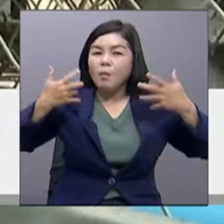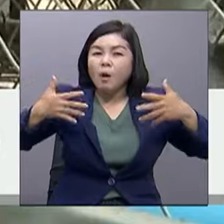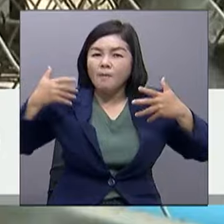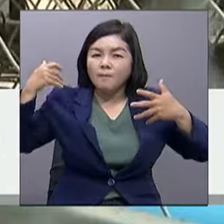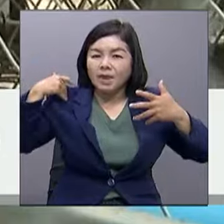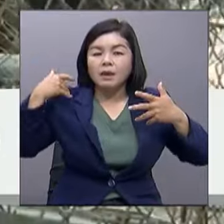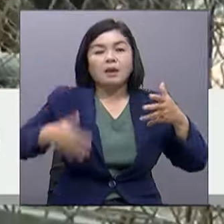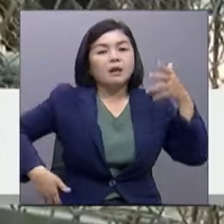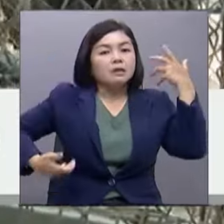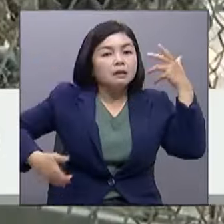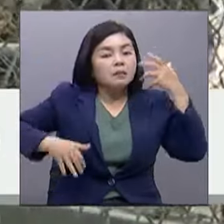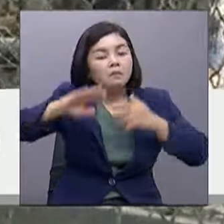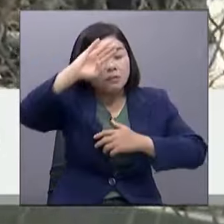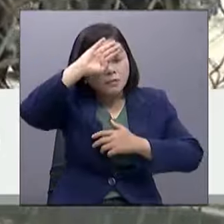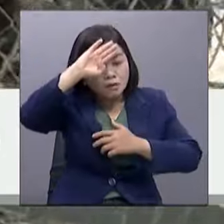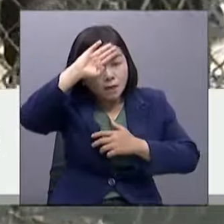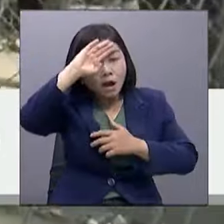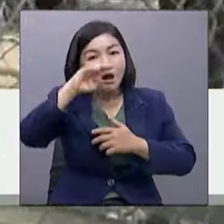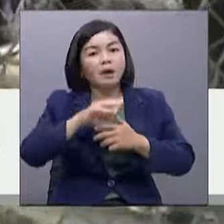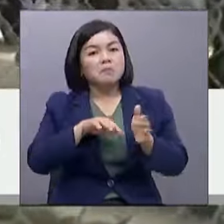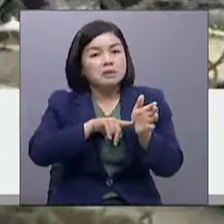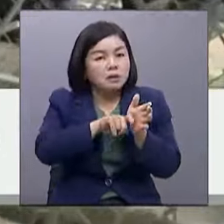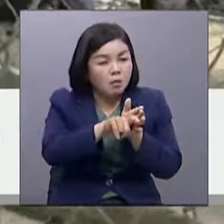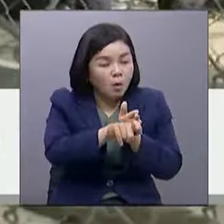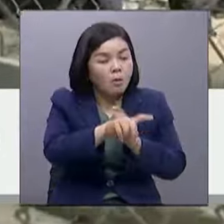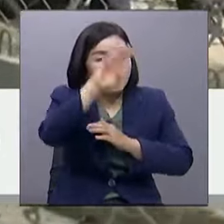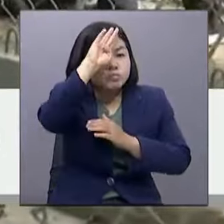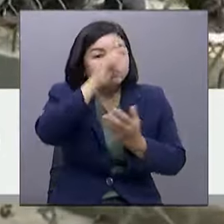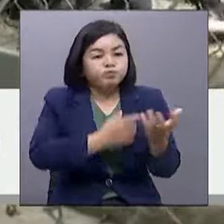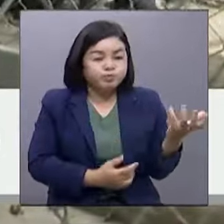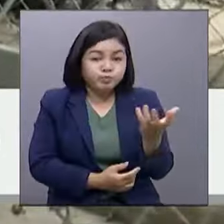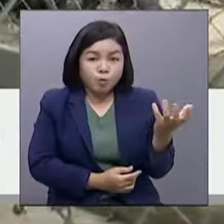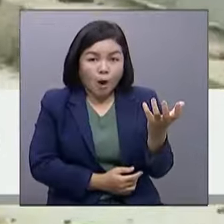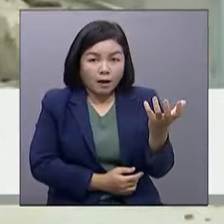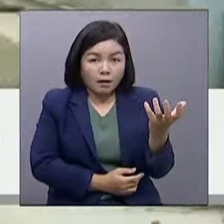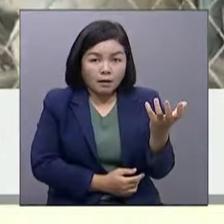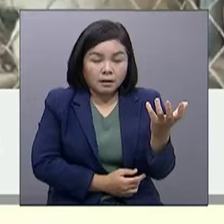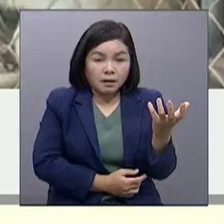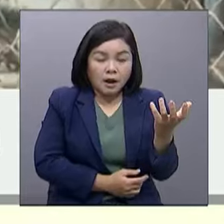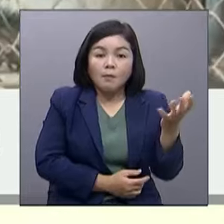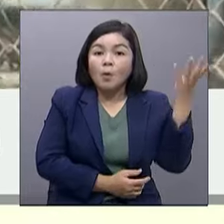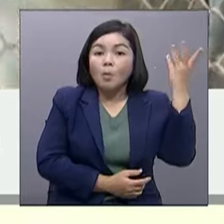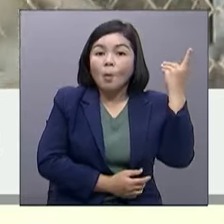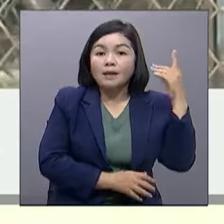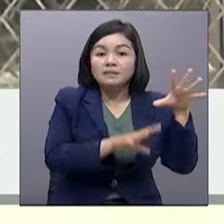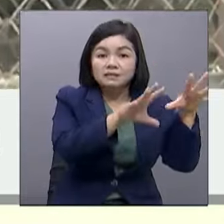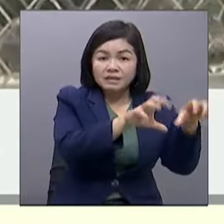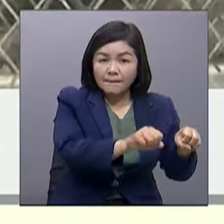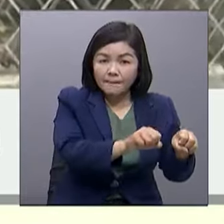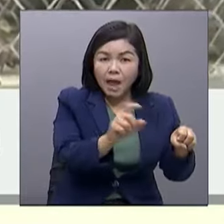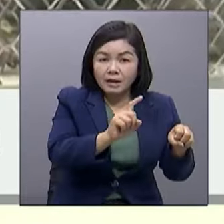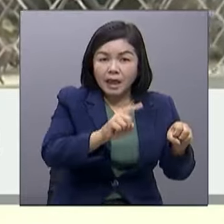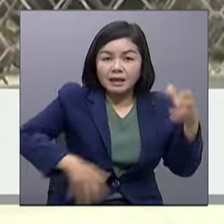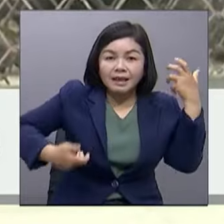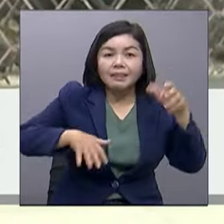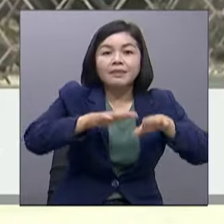วก็มีโรคทั้งโรคติดเชื้อและโรคอ้วนด้วยนะครับลิงที่จับไปเมื่อวานนี้เนี่ยส่วนใหญ่เขาบอกว่าเป็นลิงเด็กครับแล้ว